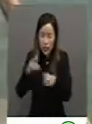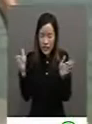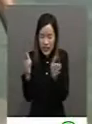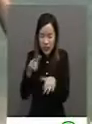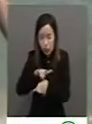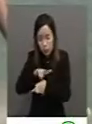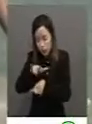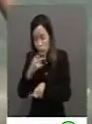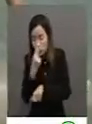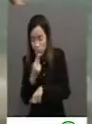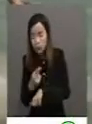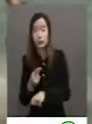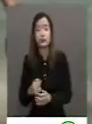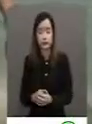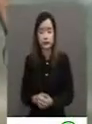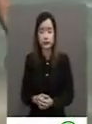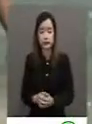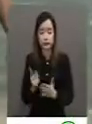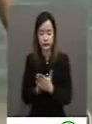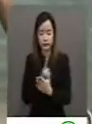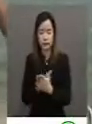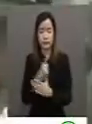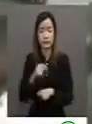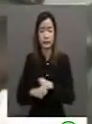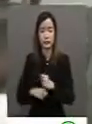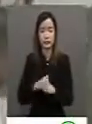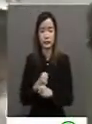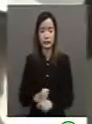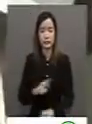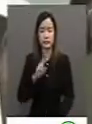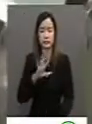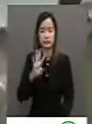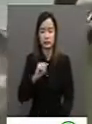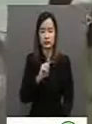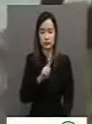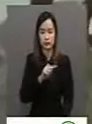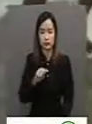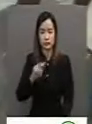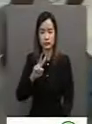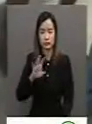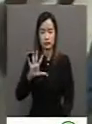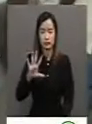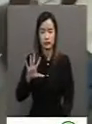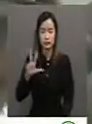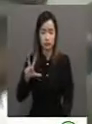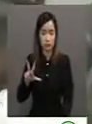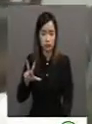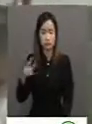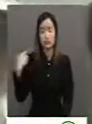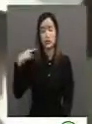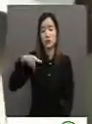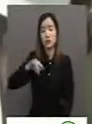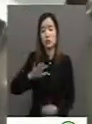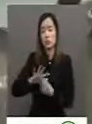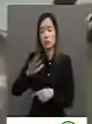อร์สำรวจเบื้องต้นนะครับพบว่าช่วงระหว่างปี2541ถึง2553มีพยูนเฉลี่ยประ